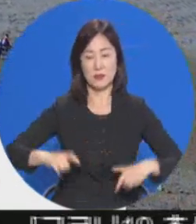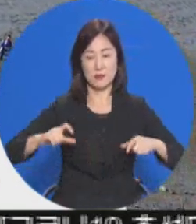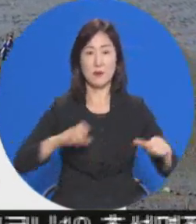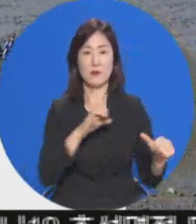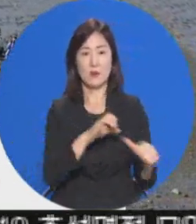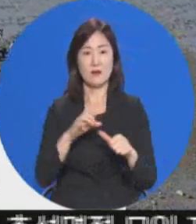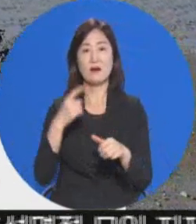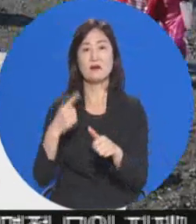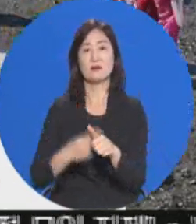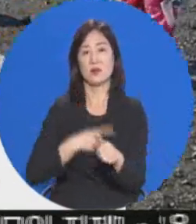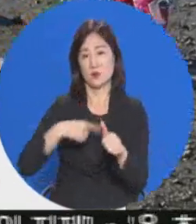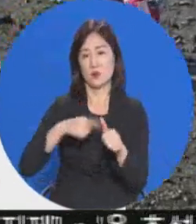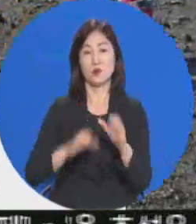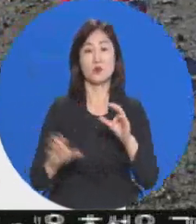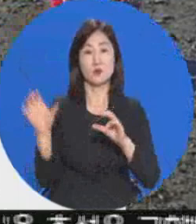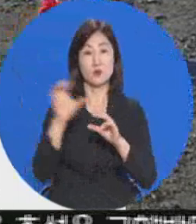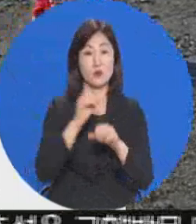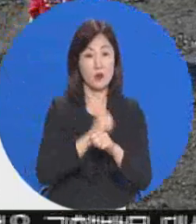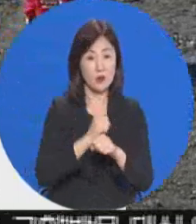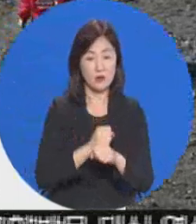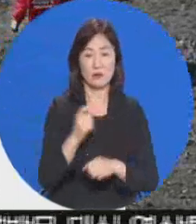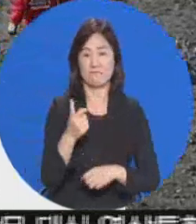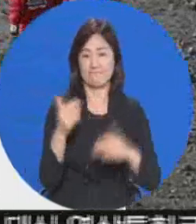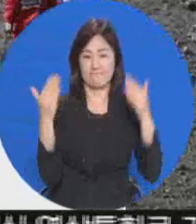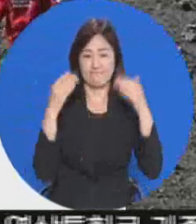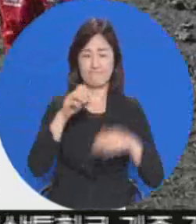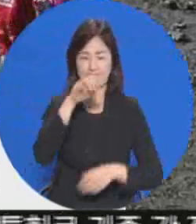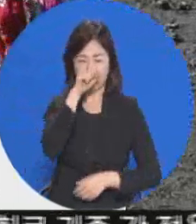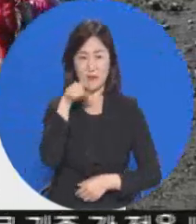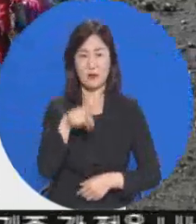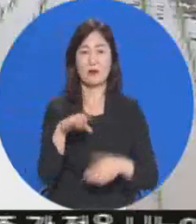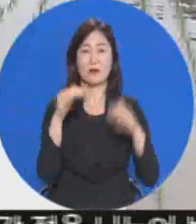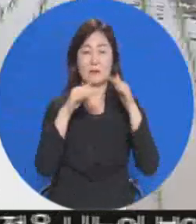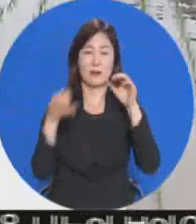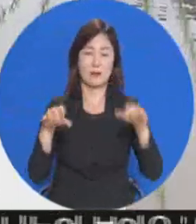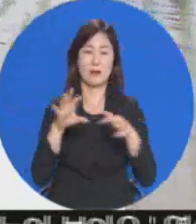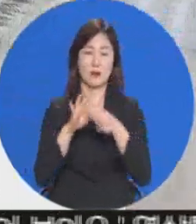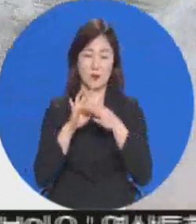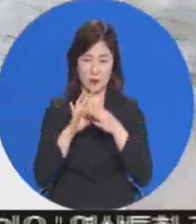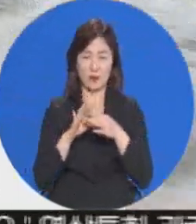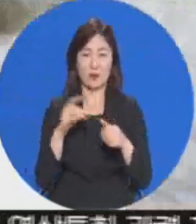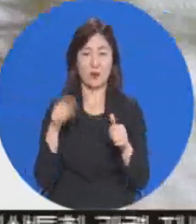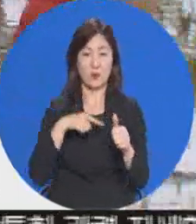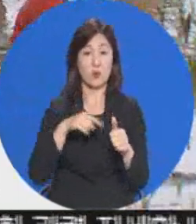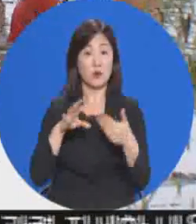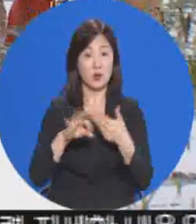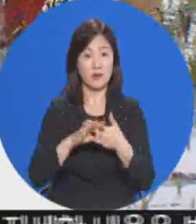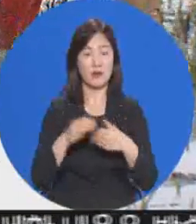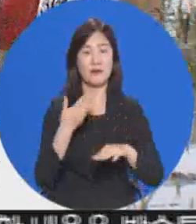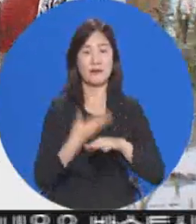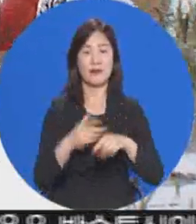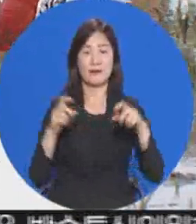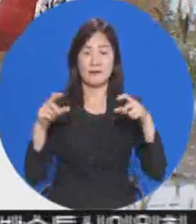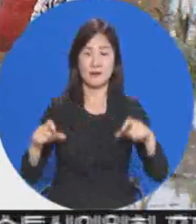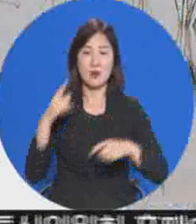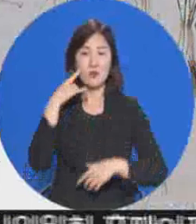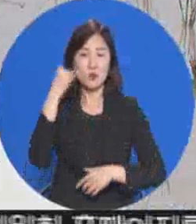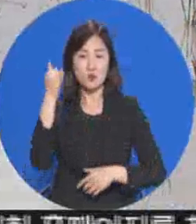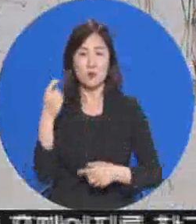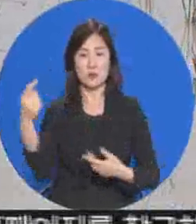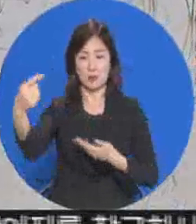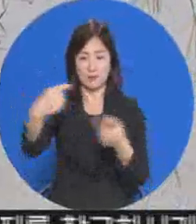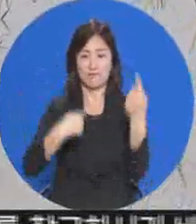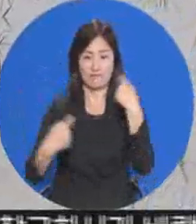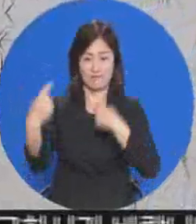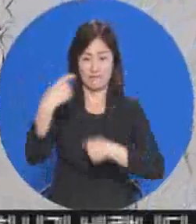활용한 생태교육을 추가하고 작은 학교의 장점인 마을교육과 연계하면 서울 등 타 지자체의 학부모들의 수요도 끌어낼